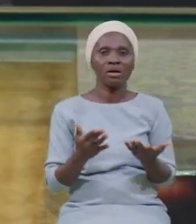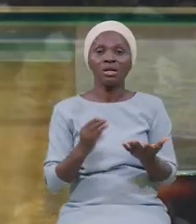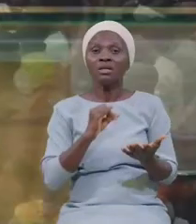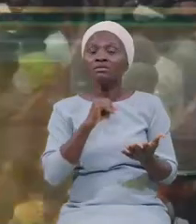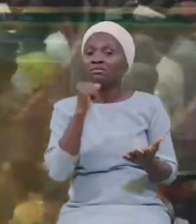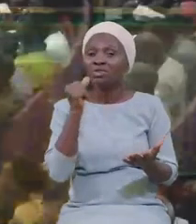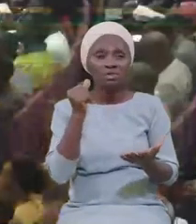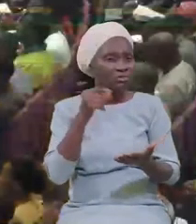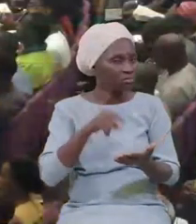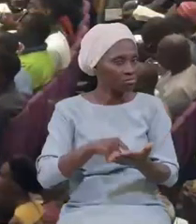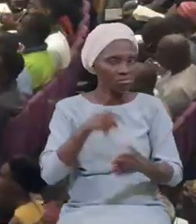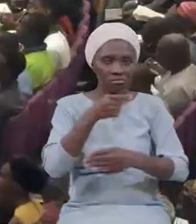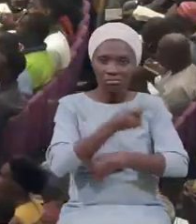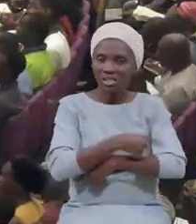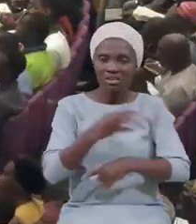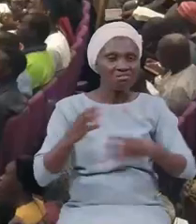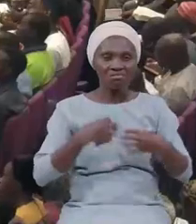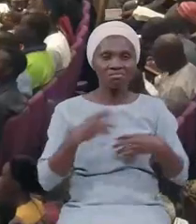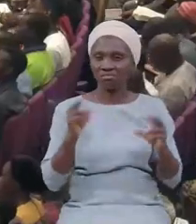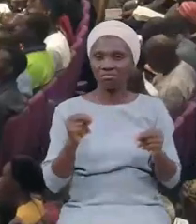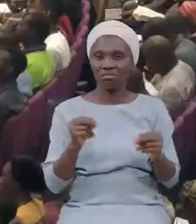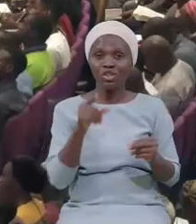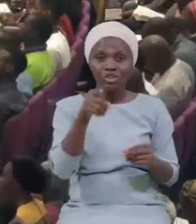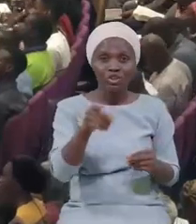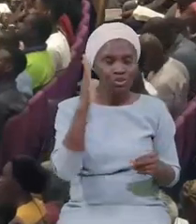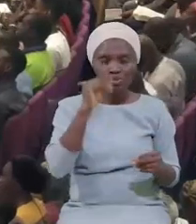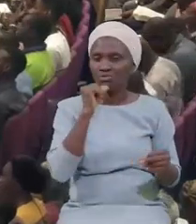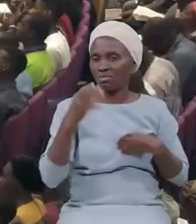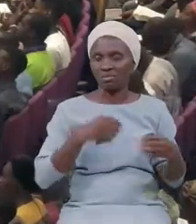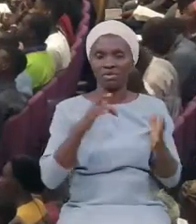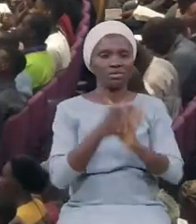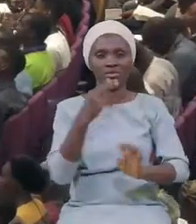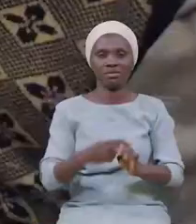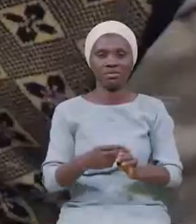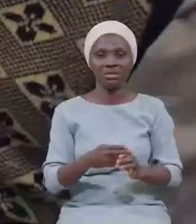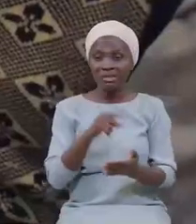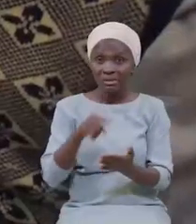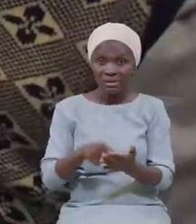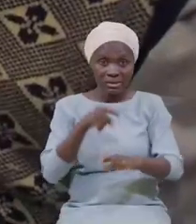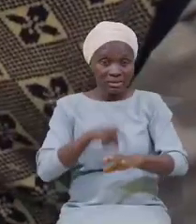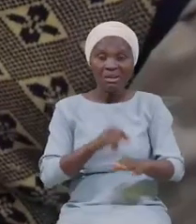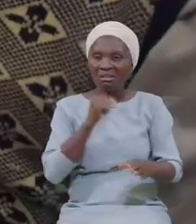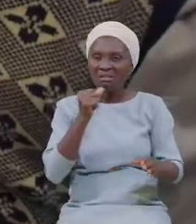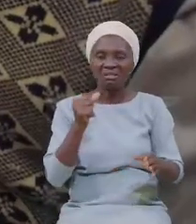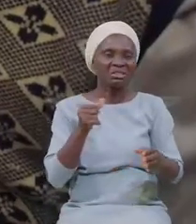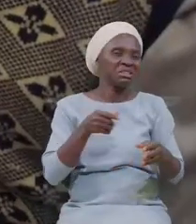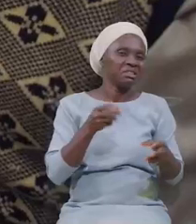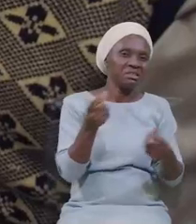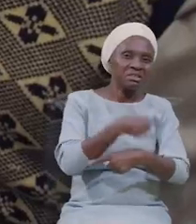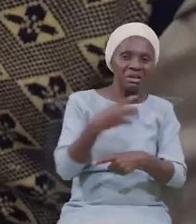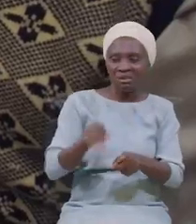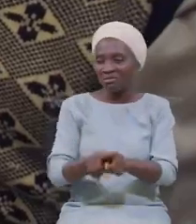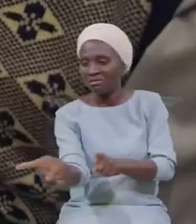Et que ce n'est pas le jour de plainte. Vous n'allez pas vous plaindre. Ce n'est pas le jour d'errer. Vous n'allez pas